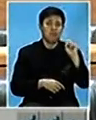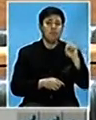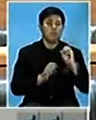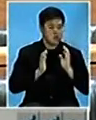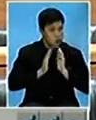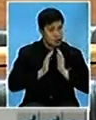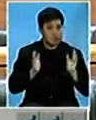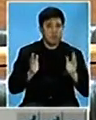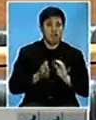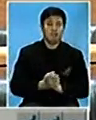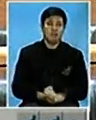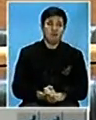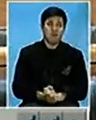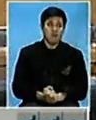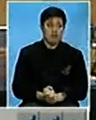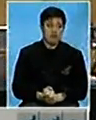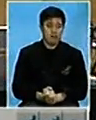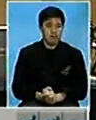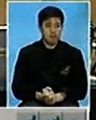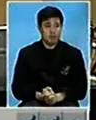อบพระคุณครับ